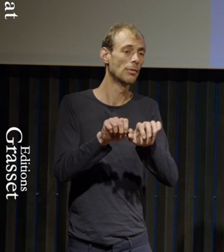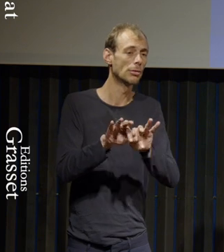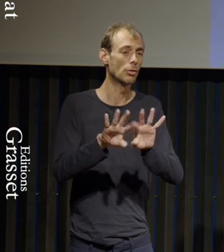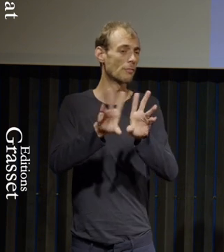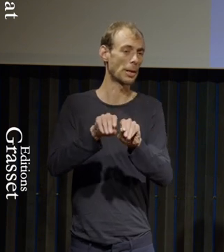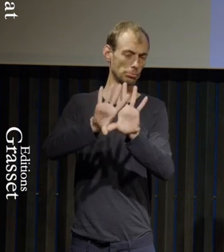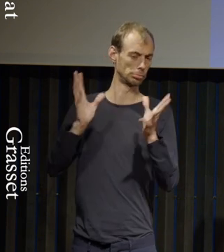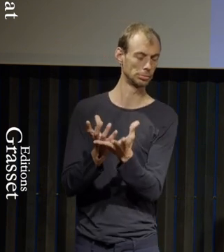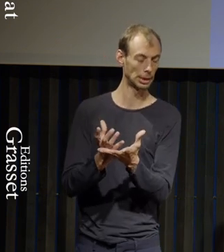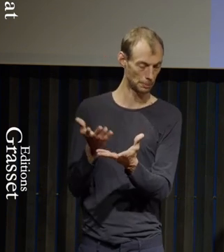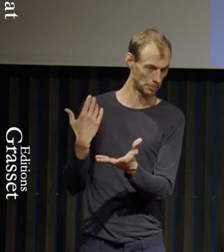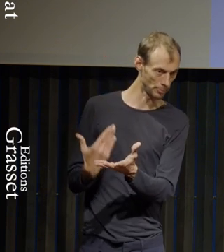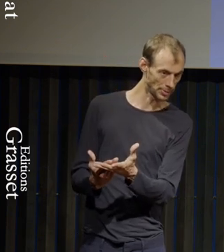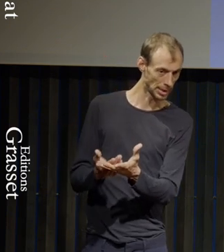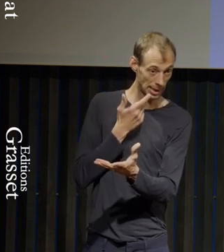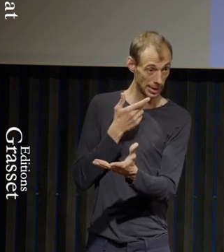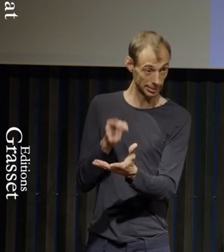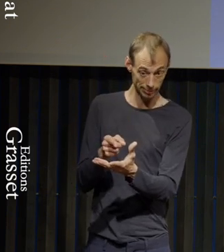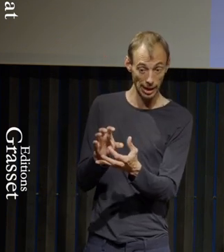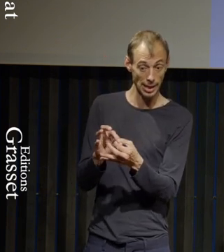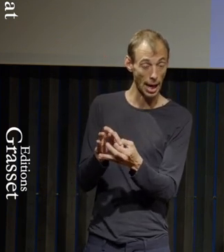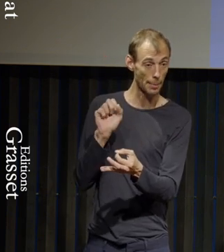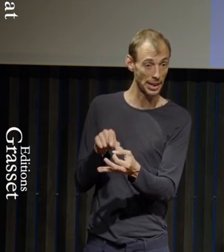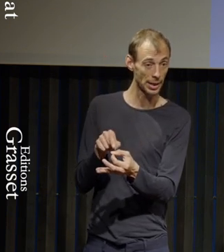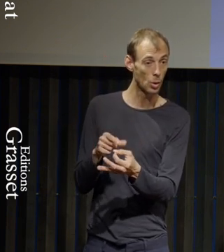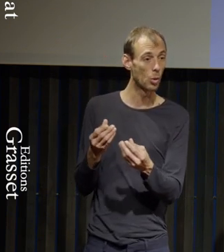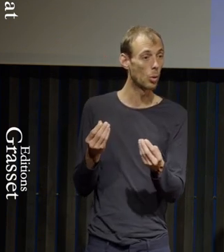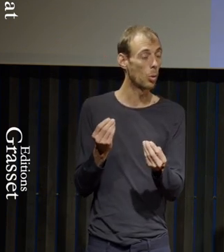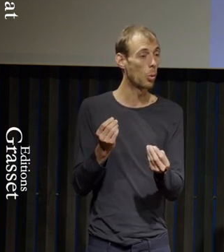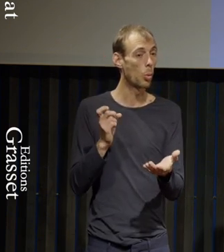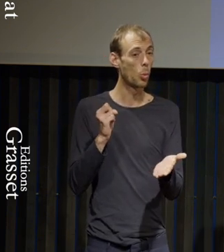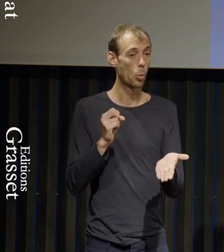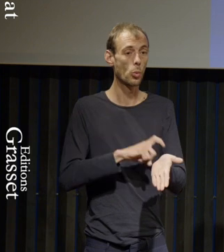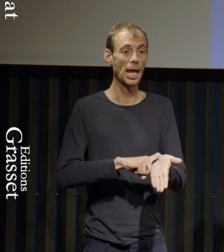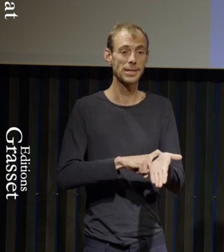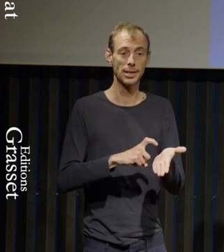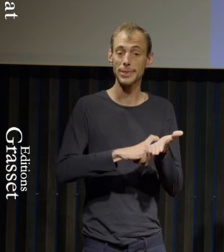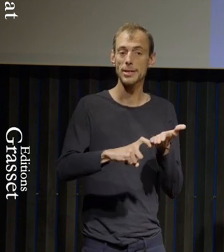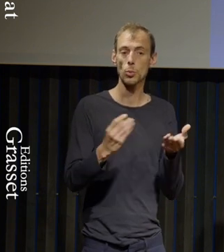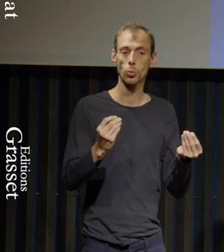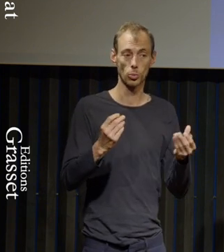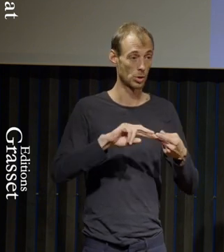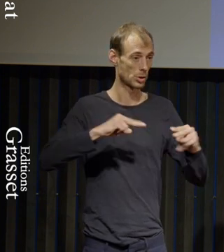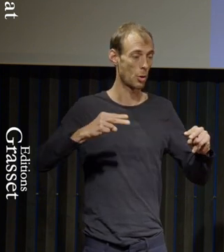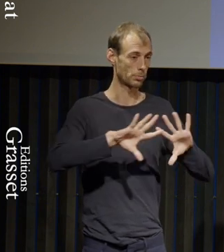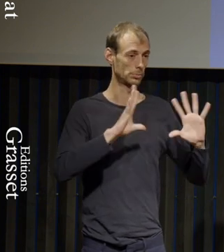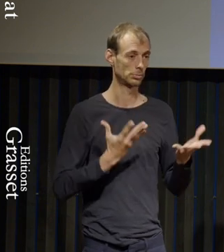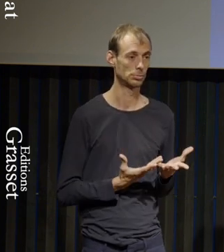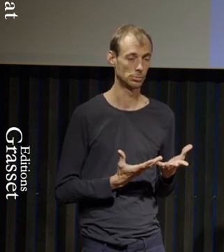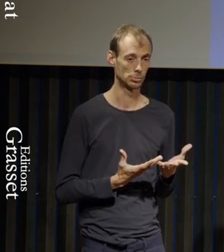génome. Alors, autour de quoi est ce lien de parenté? Alors, remontant dans le